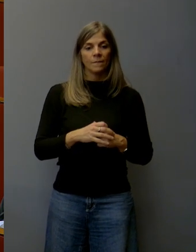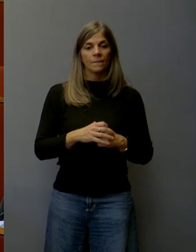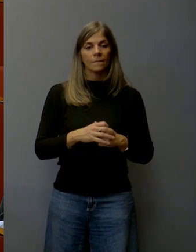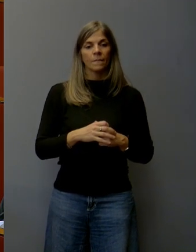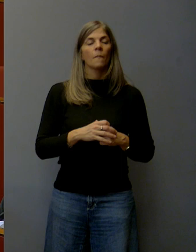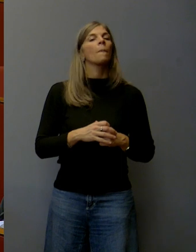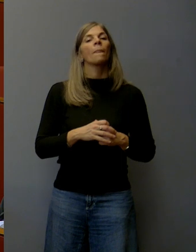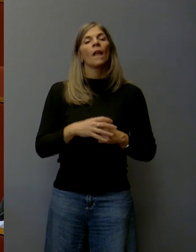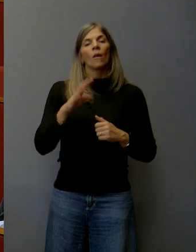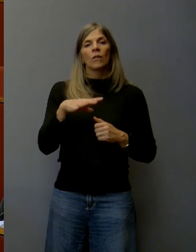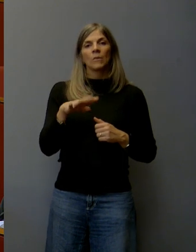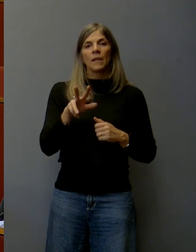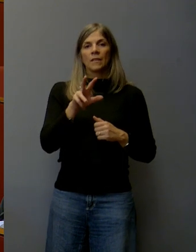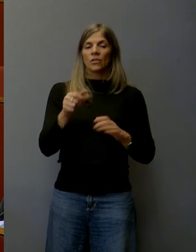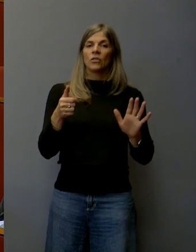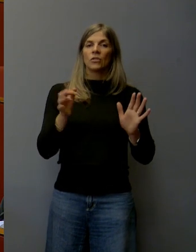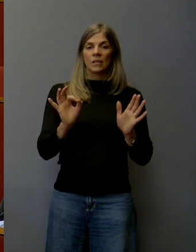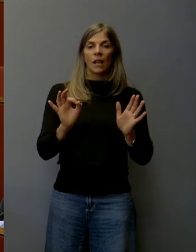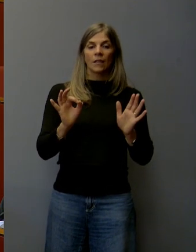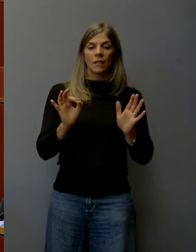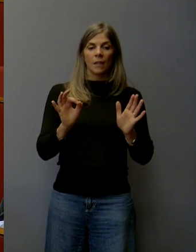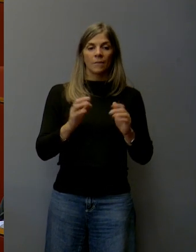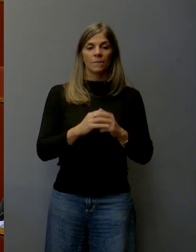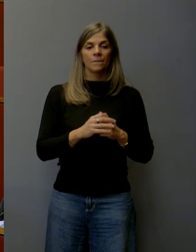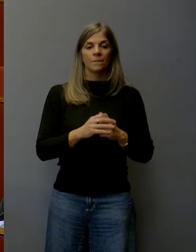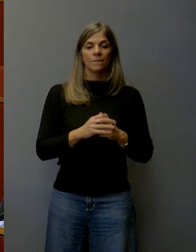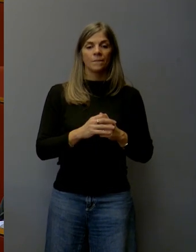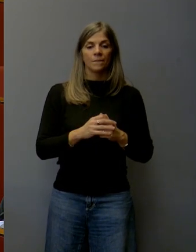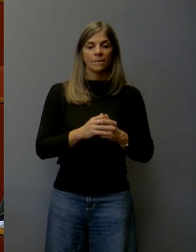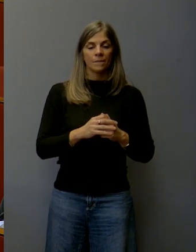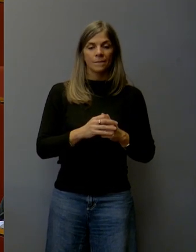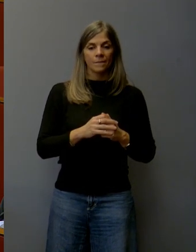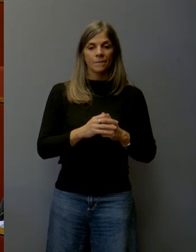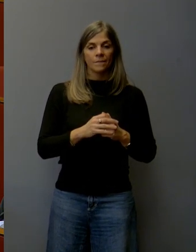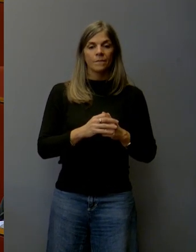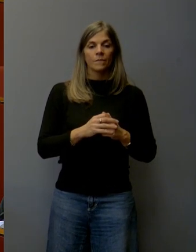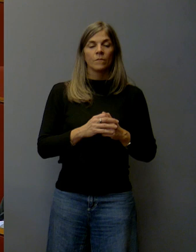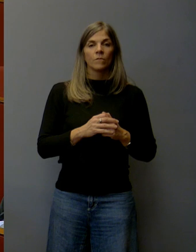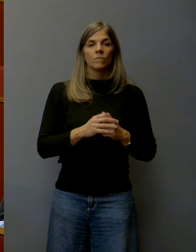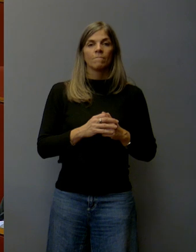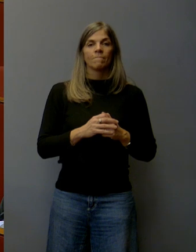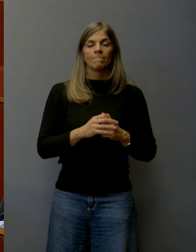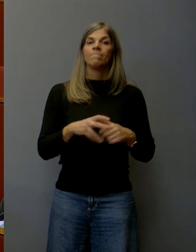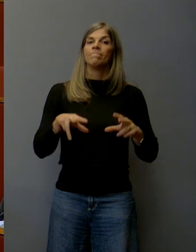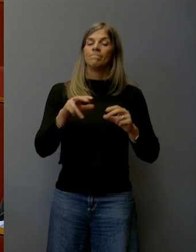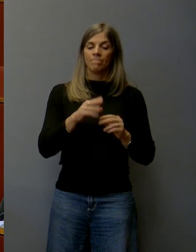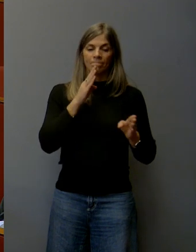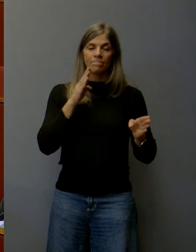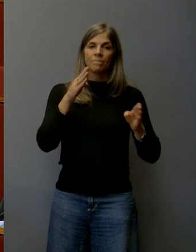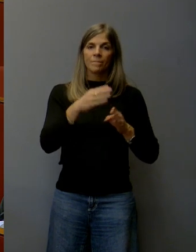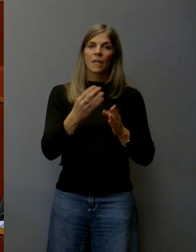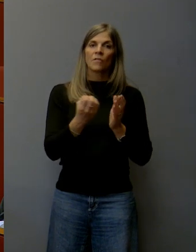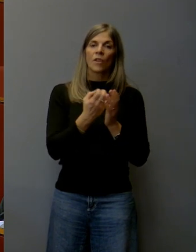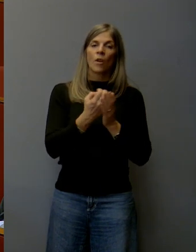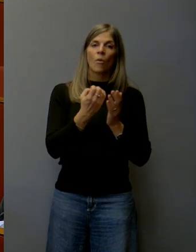Allora al 4360 è dedicato di nuovo allo sviluppo delle attività